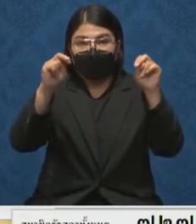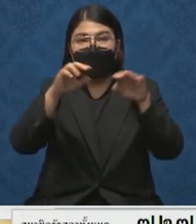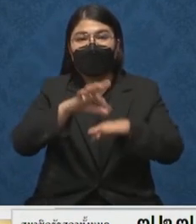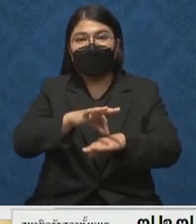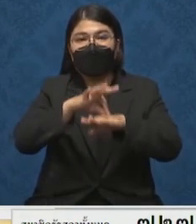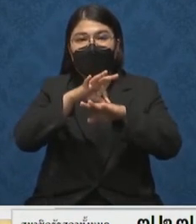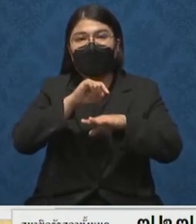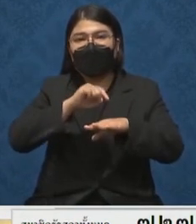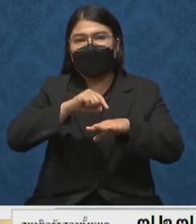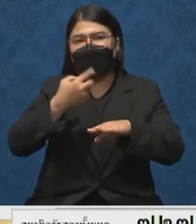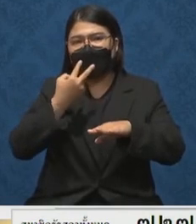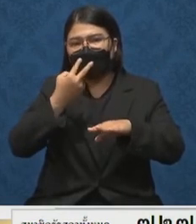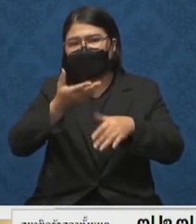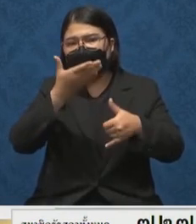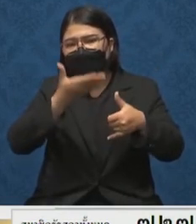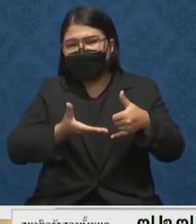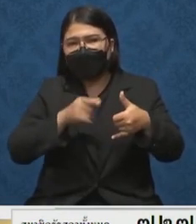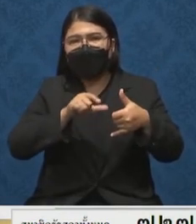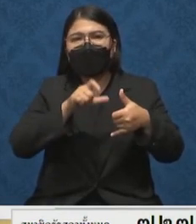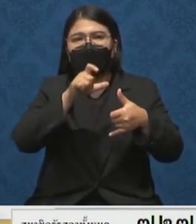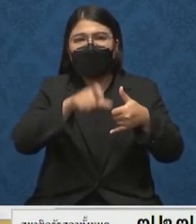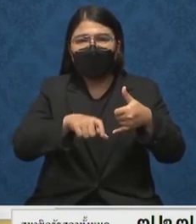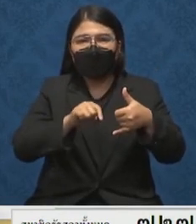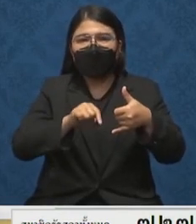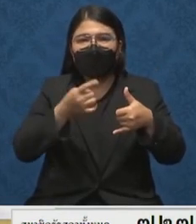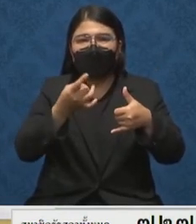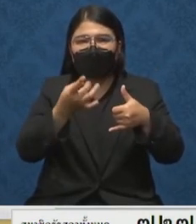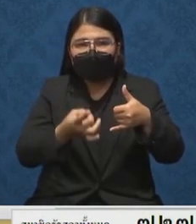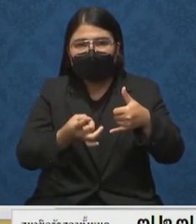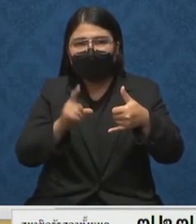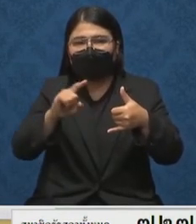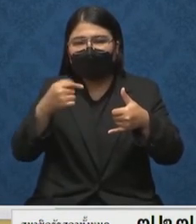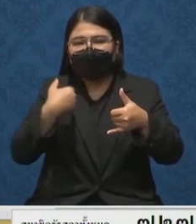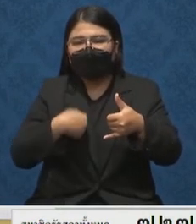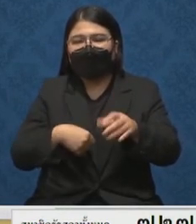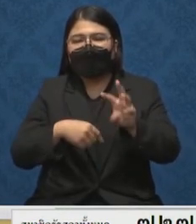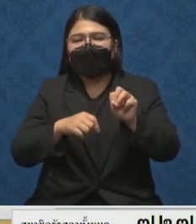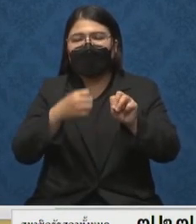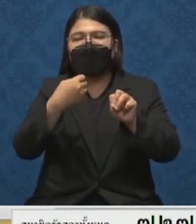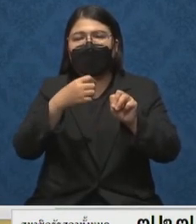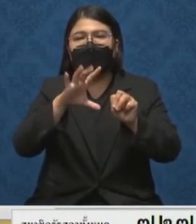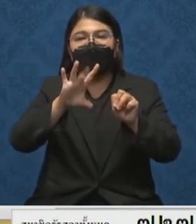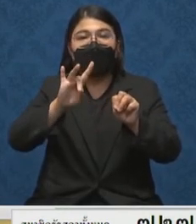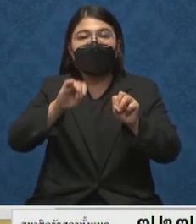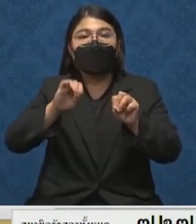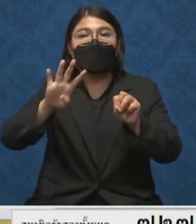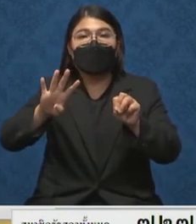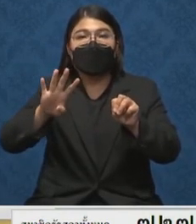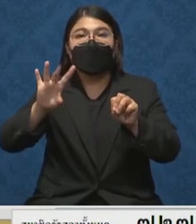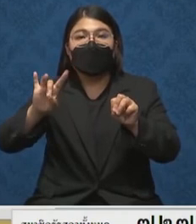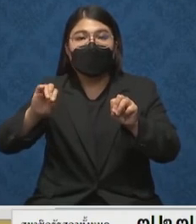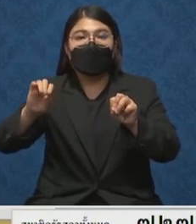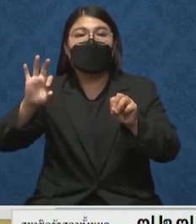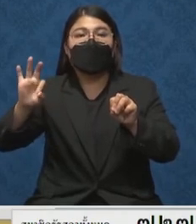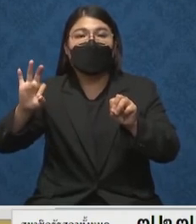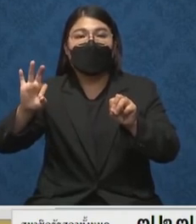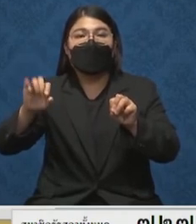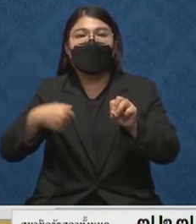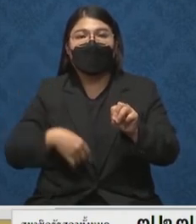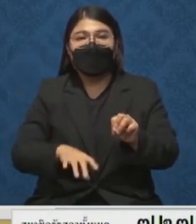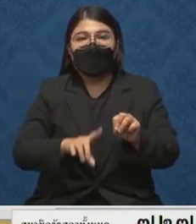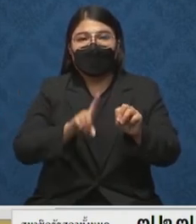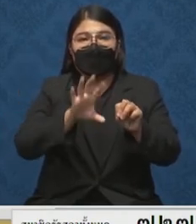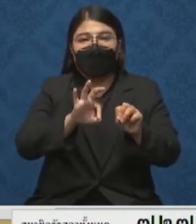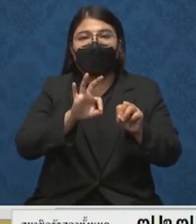สมบัติและไม่มีลัษณะต้หามตามมาตร 84 และมาตร 89ประกอบมาตร 98 และมาตร 160